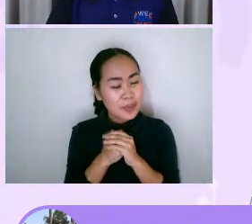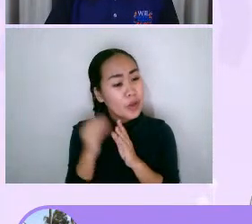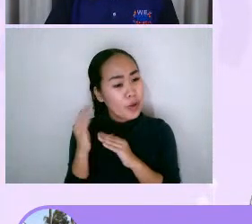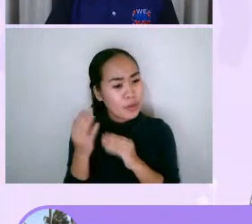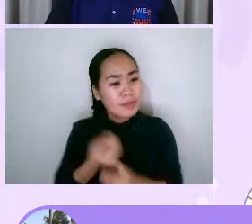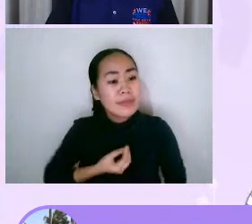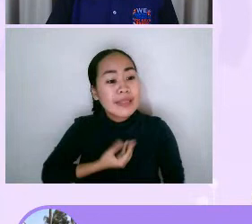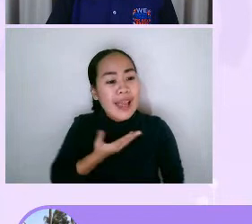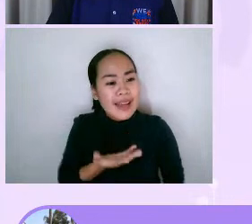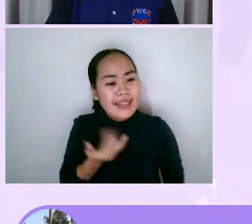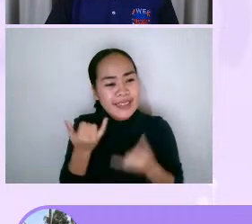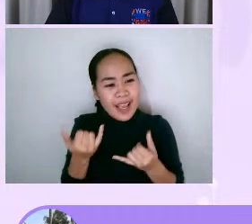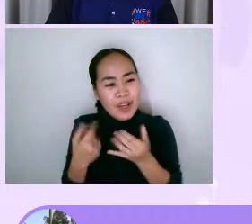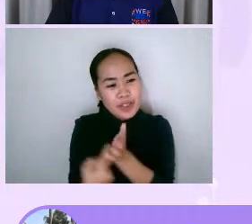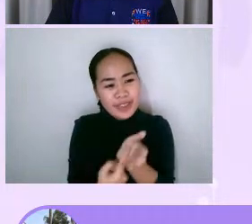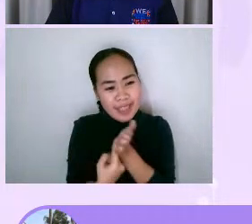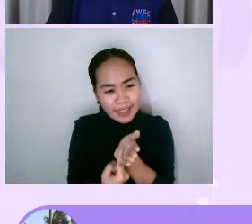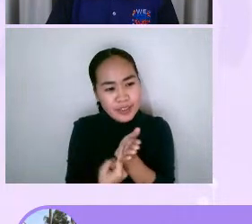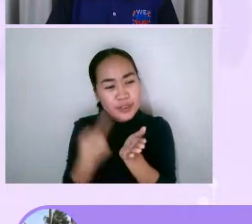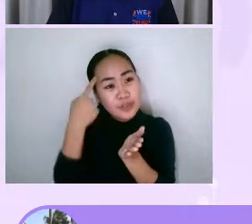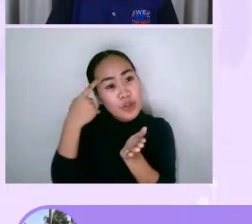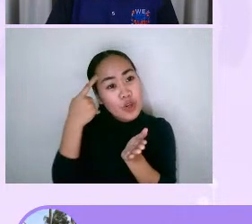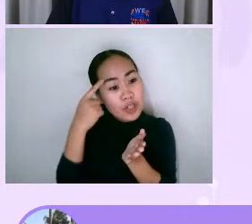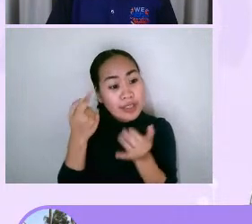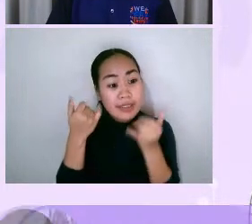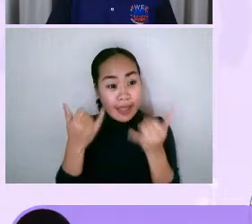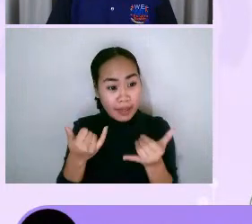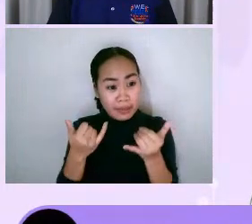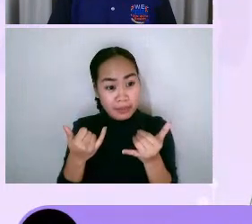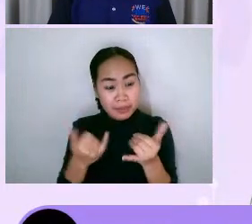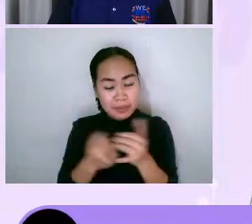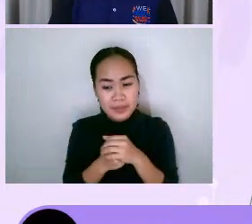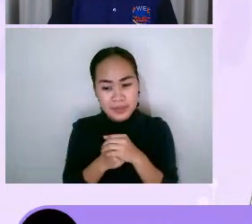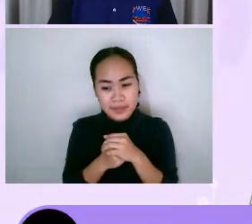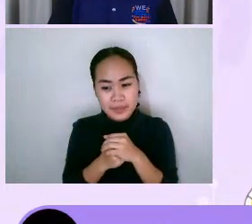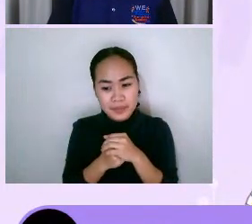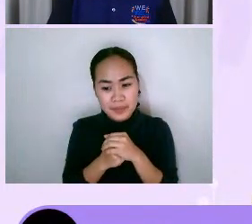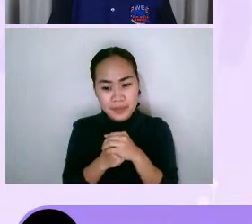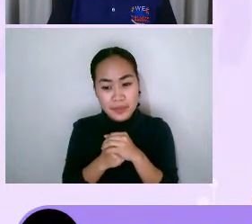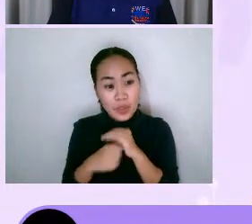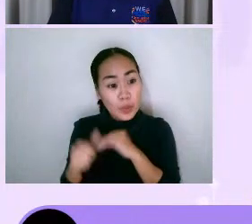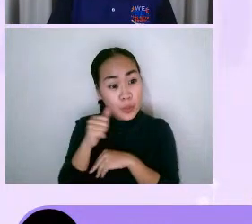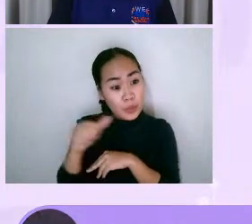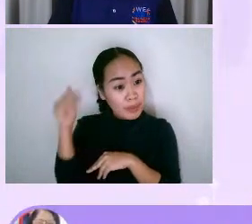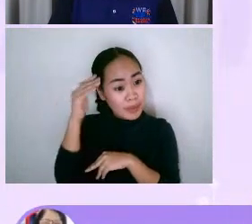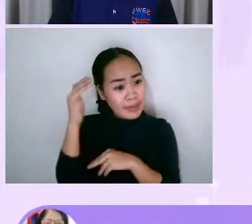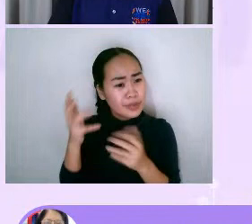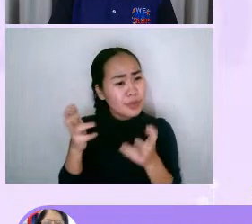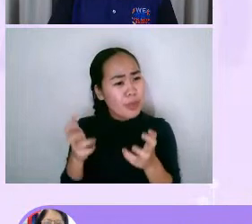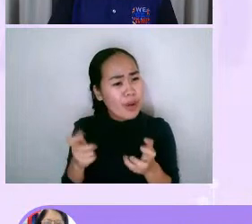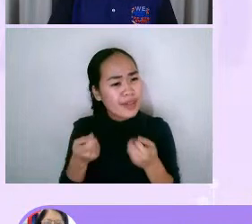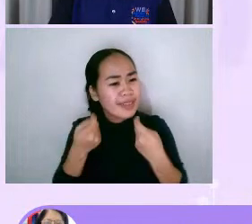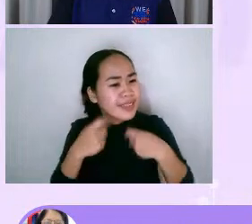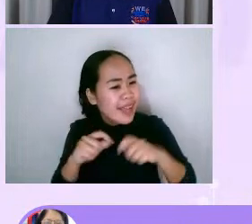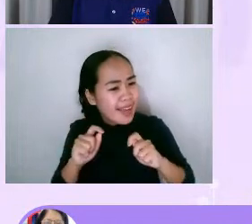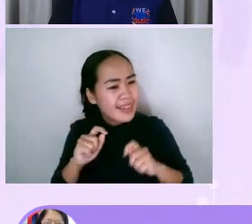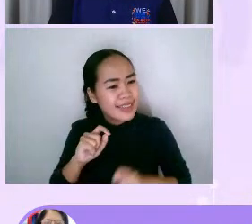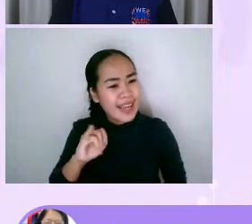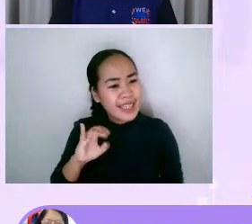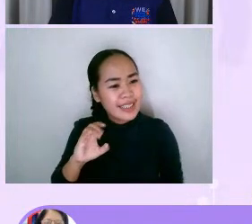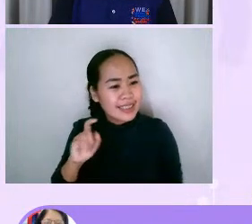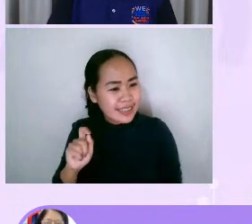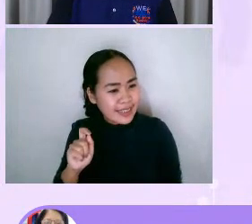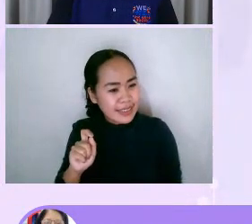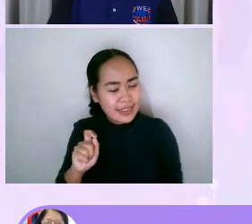inspiring itong discussion natin para sa inyo, lalo na sa mga kababaihan na gustong sumubok sa ICT, ano, kahit matuto